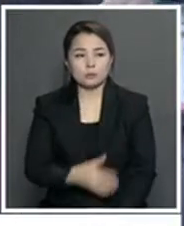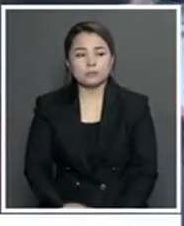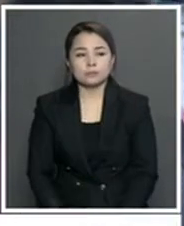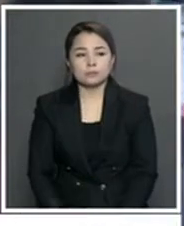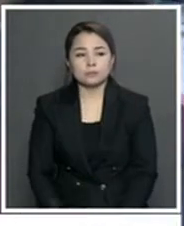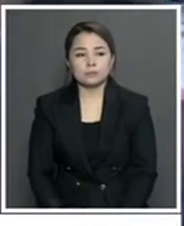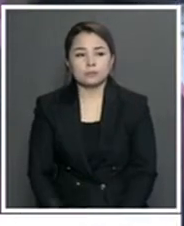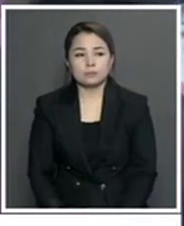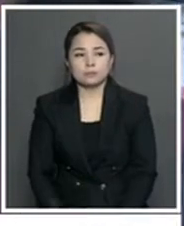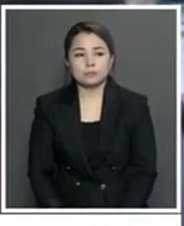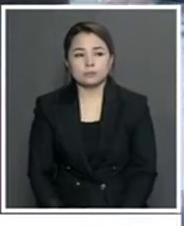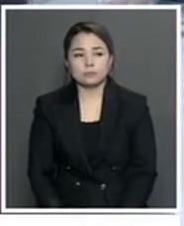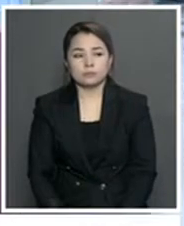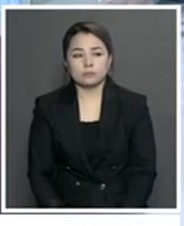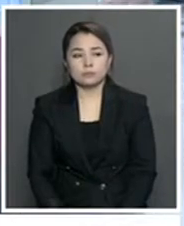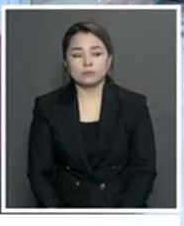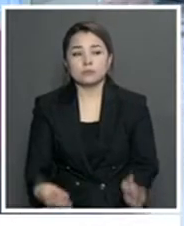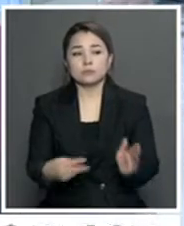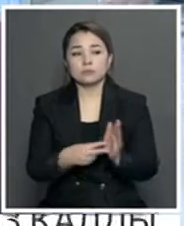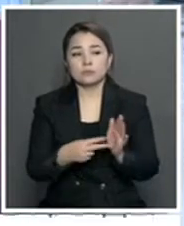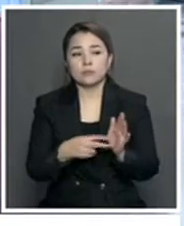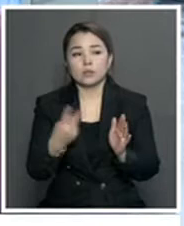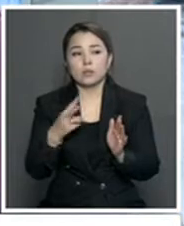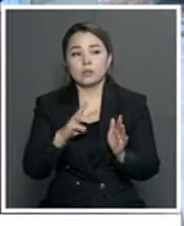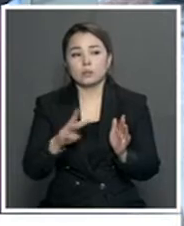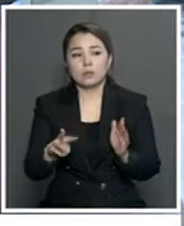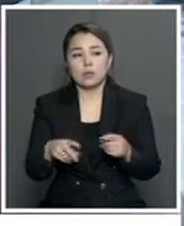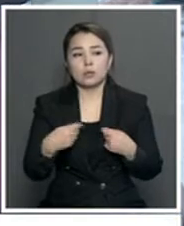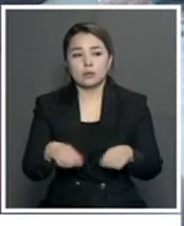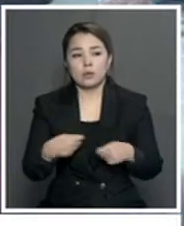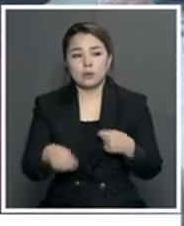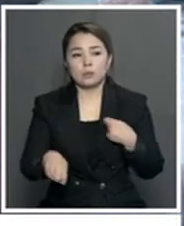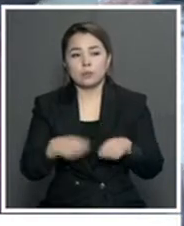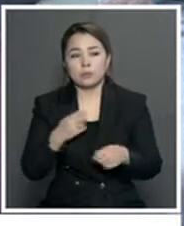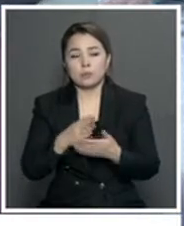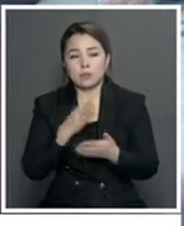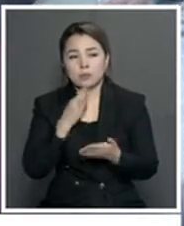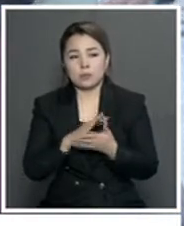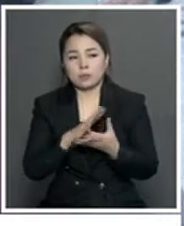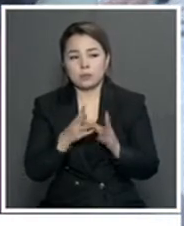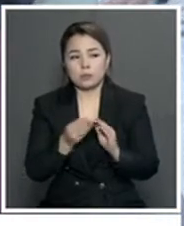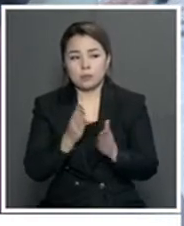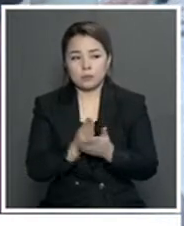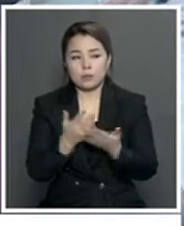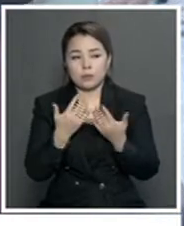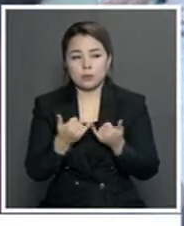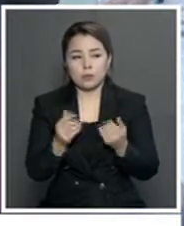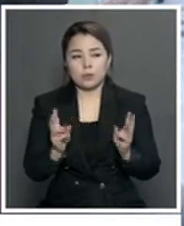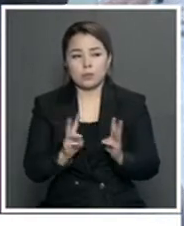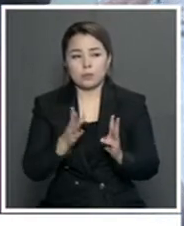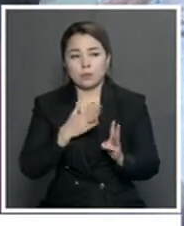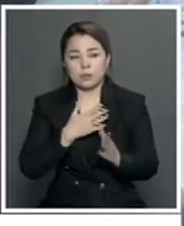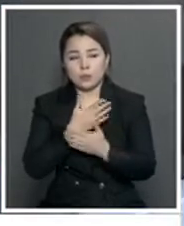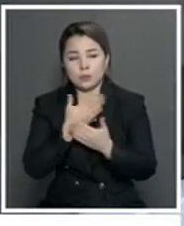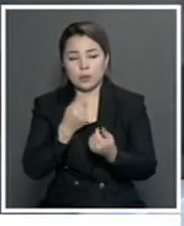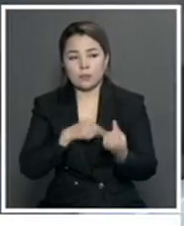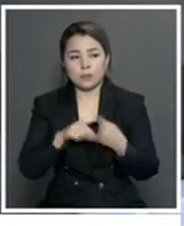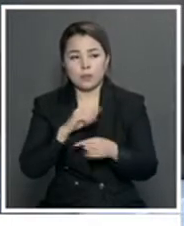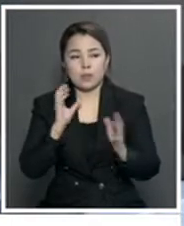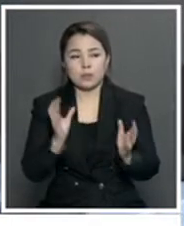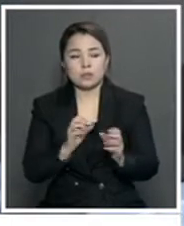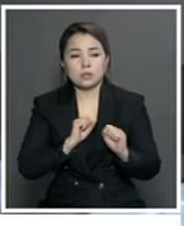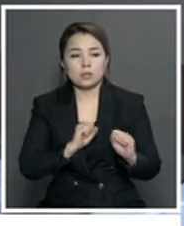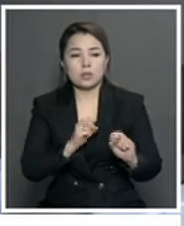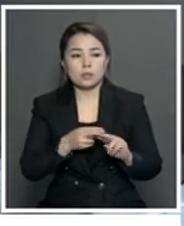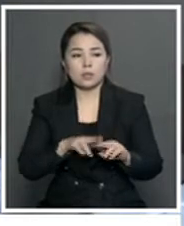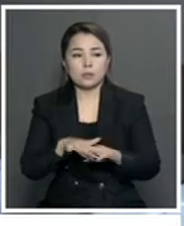1,2 миллиона продукция. Құны 2 миллион теңгеге жуық тауар жарамсыз болып қалды. Біздің бутикке өрт аса тимеген екен. Енді кәсібін сақтандырғандарға